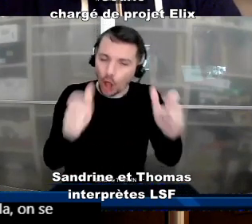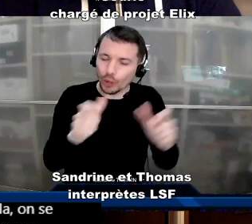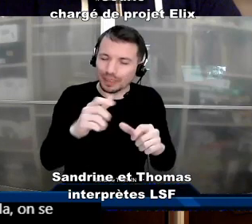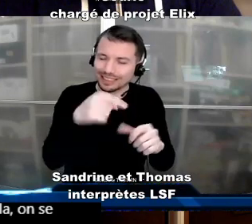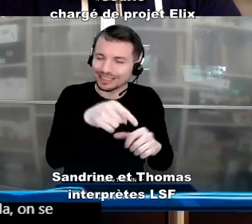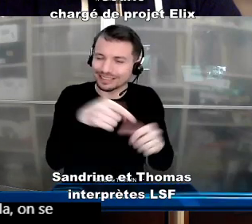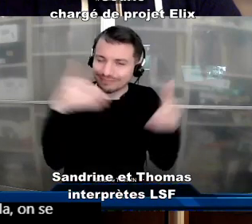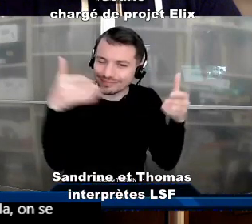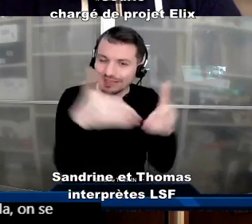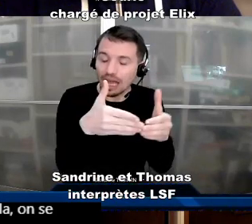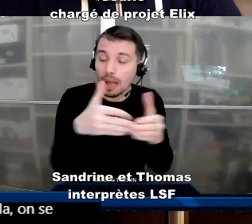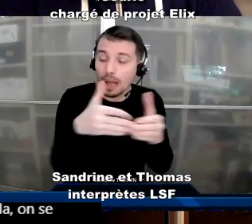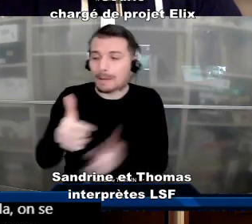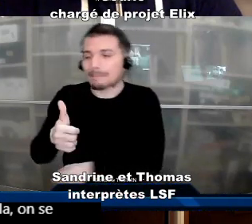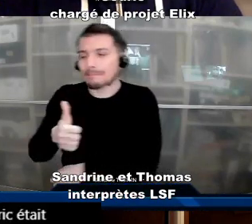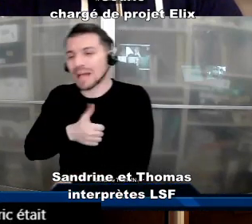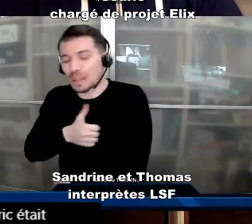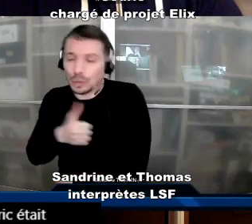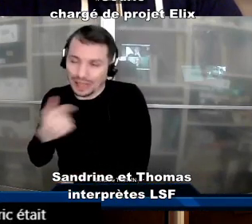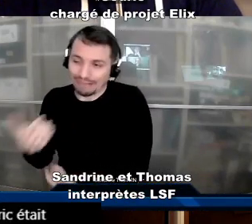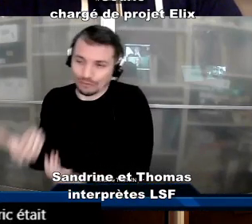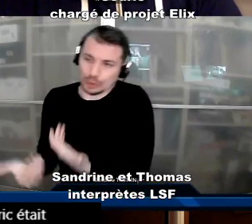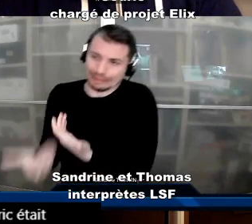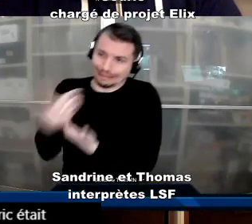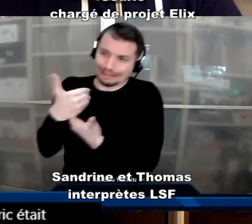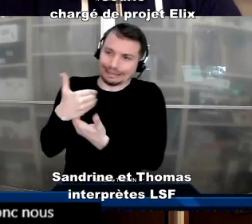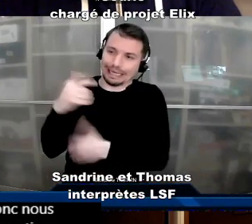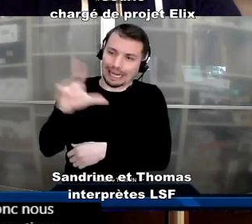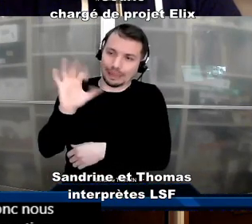particuliers, il faut plutôt venir à nous.